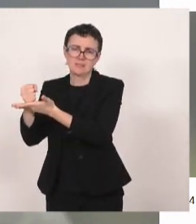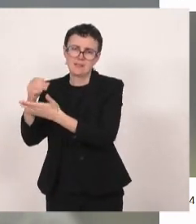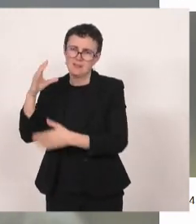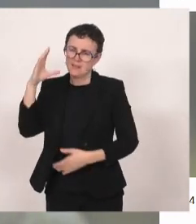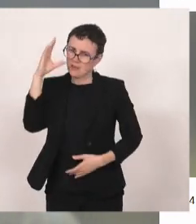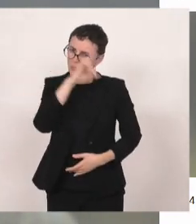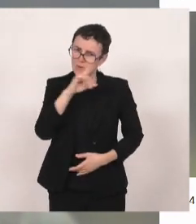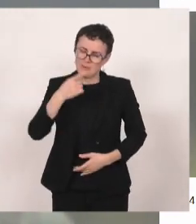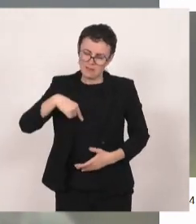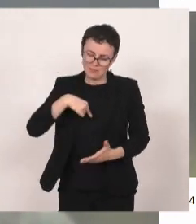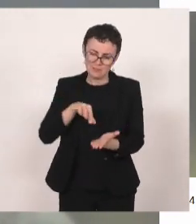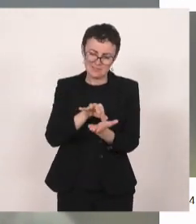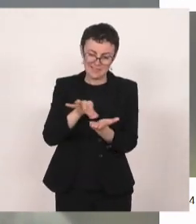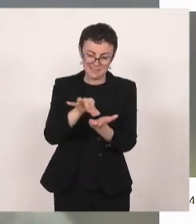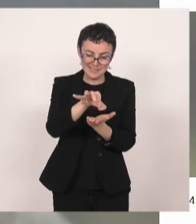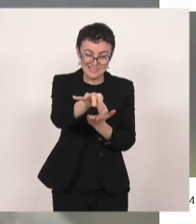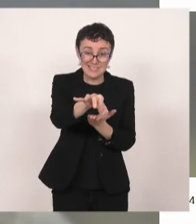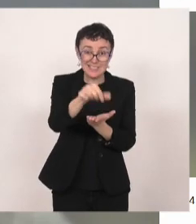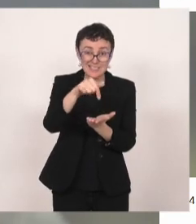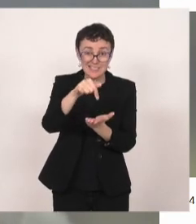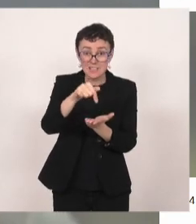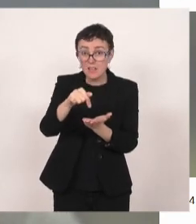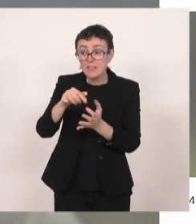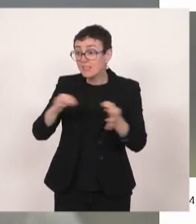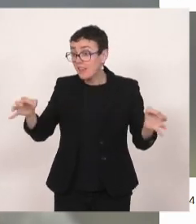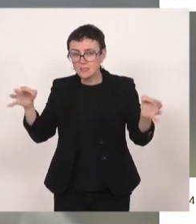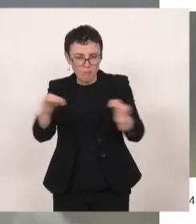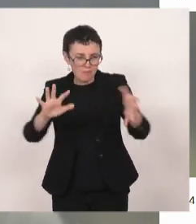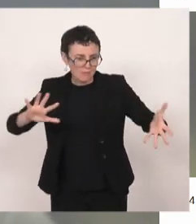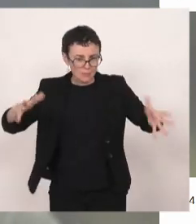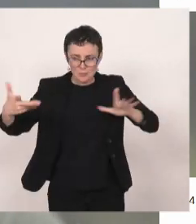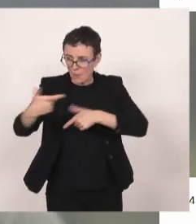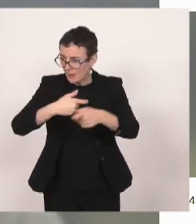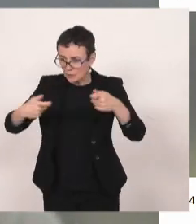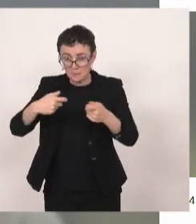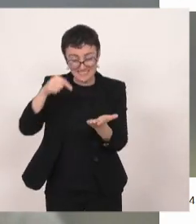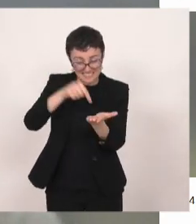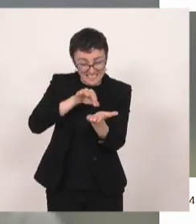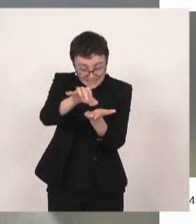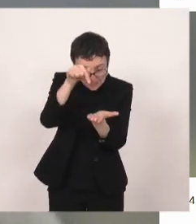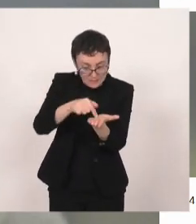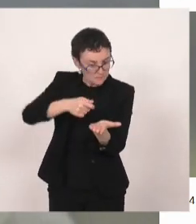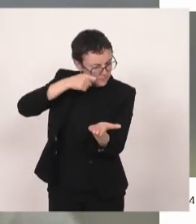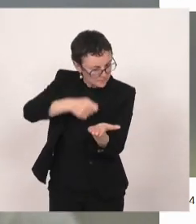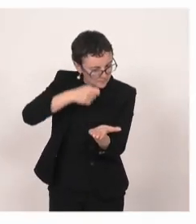et notre plan stratégique de transformation économique du territoire. Je vous remercie pour votre écoute.